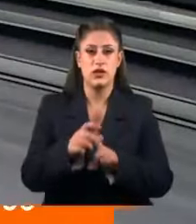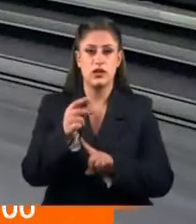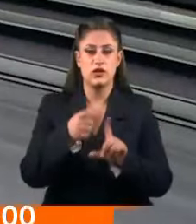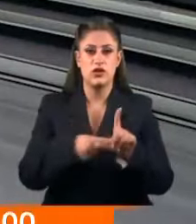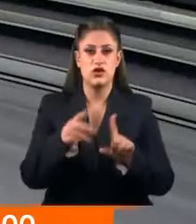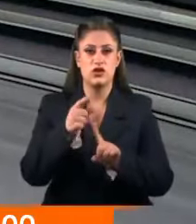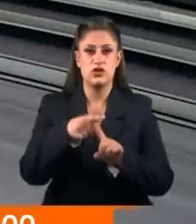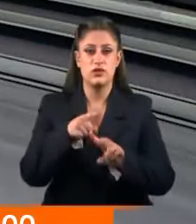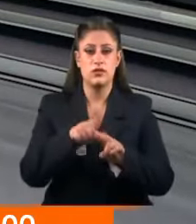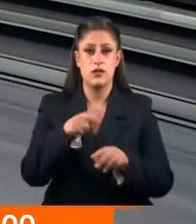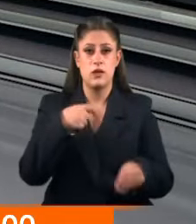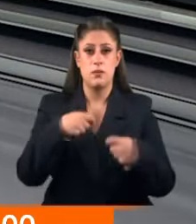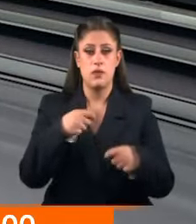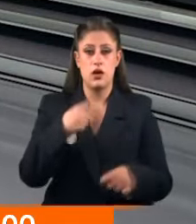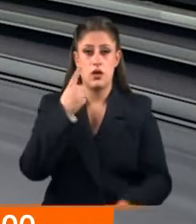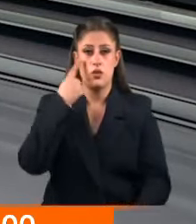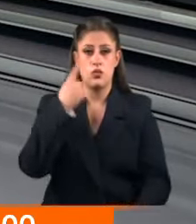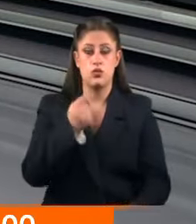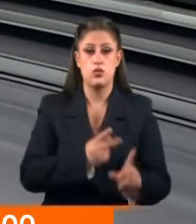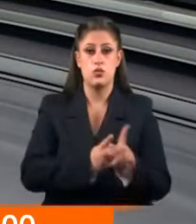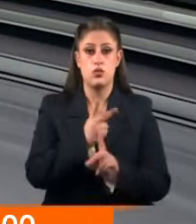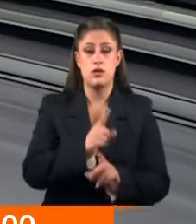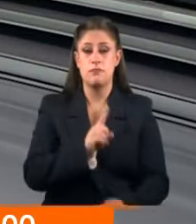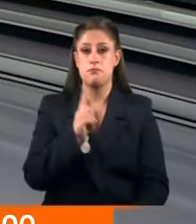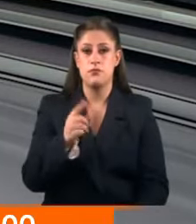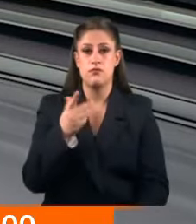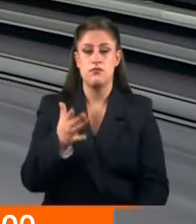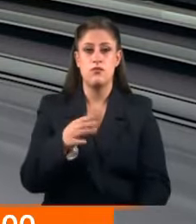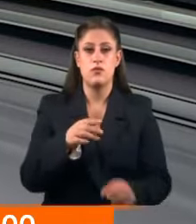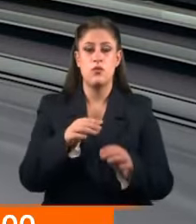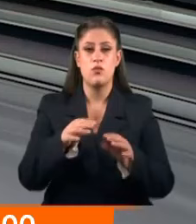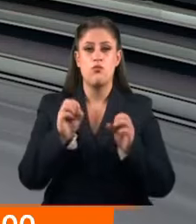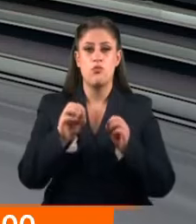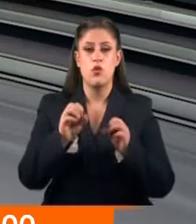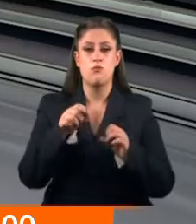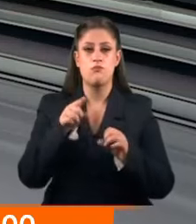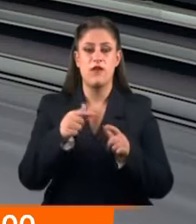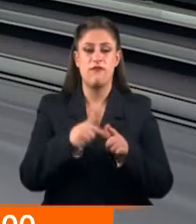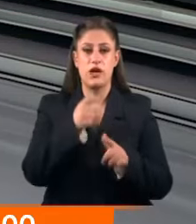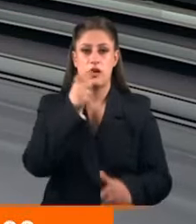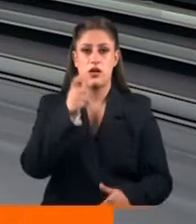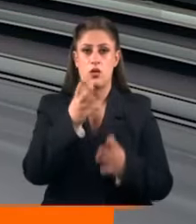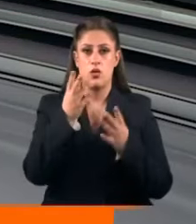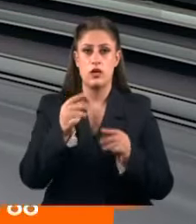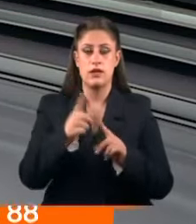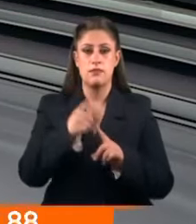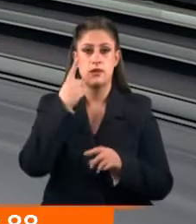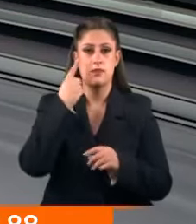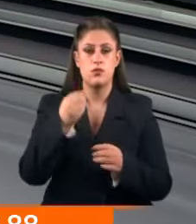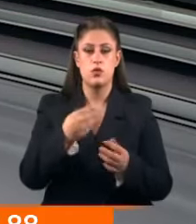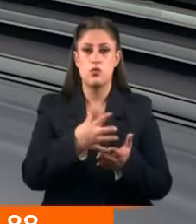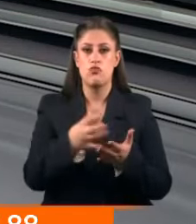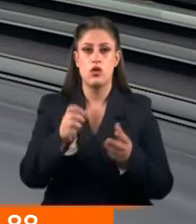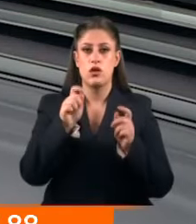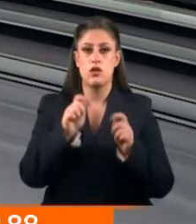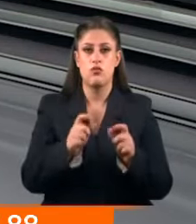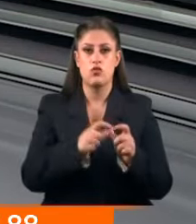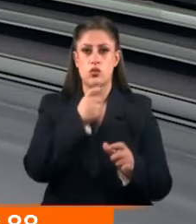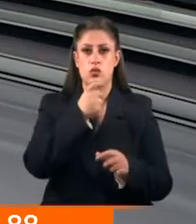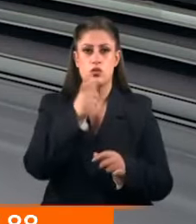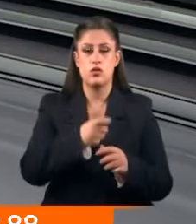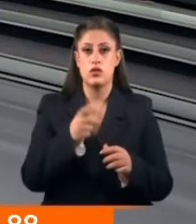Dijital bankacılık üzerinden dolandırılanlardan biri de akademisyen Fikret Soyal oldu. Kimlik bilgileri kopyalanan Soyal'ın adına hiç